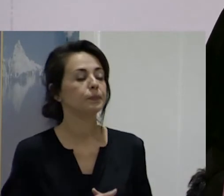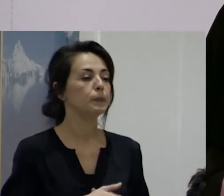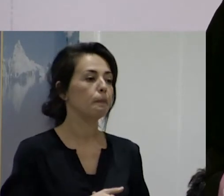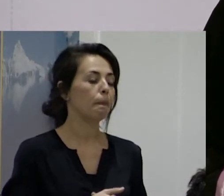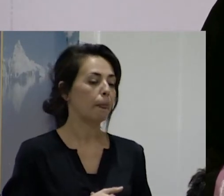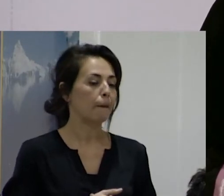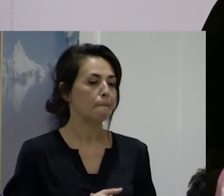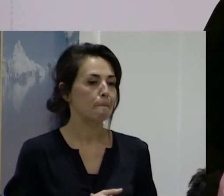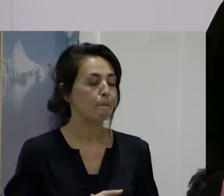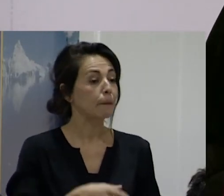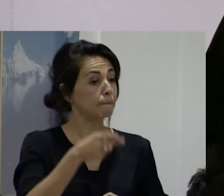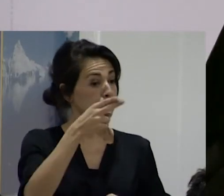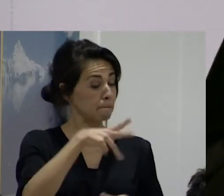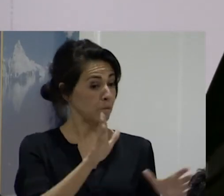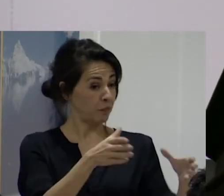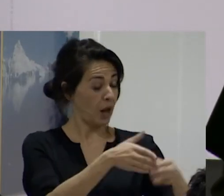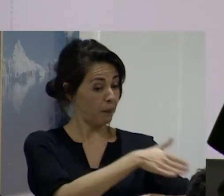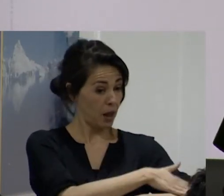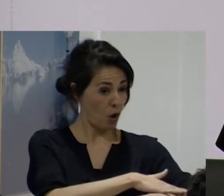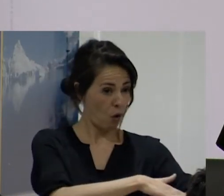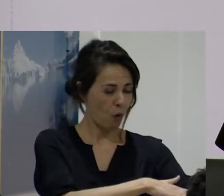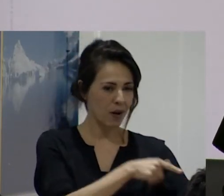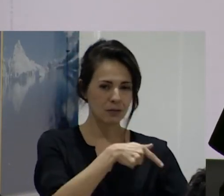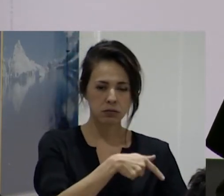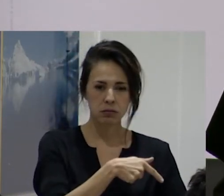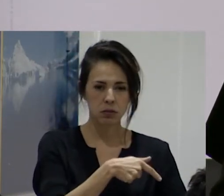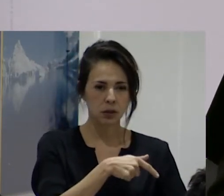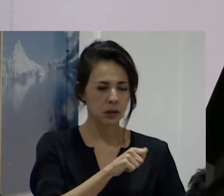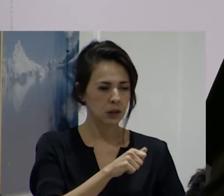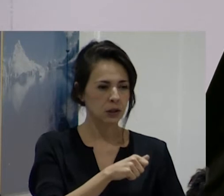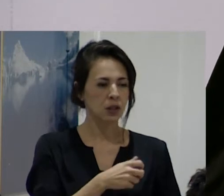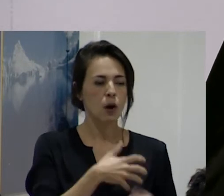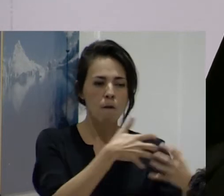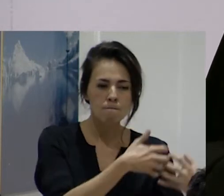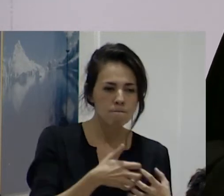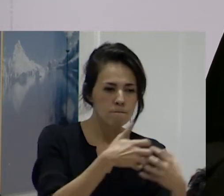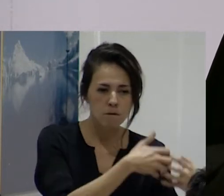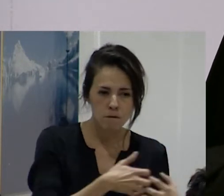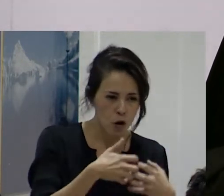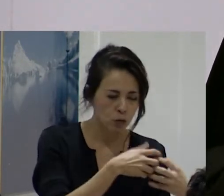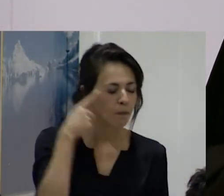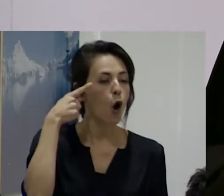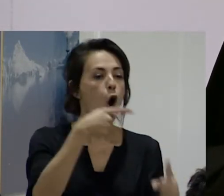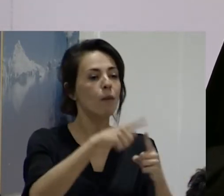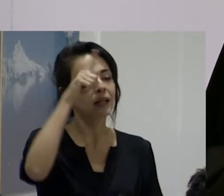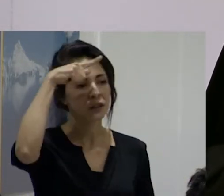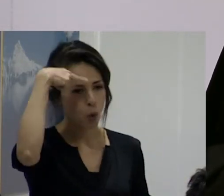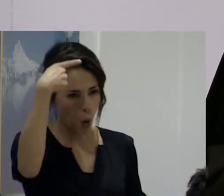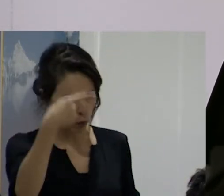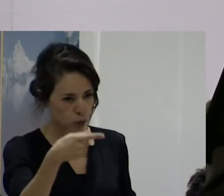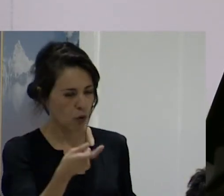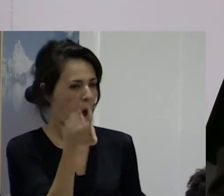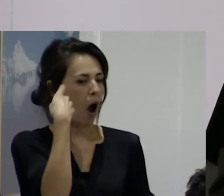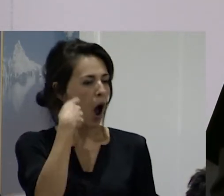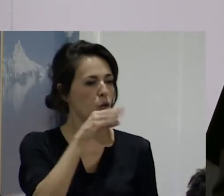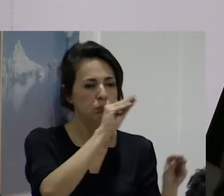ser. L'equip de govern està fent una aposta ferma i decidida per la cultura, com a instrument de formació de l'alumnat i com a